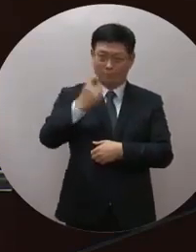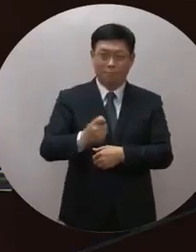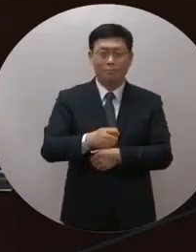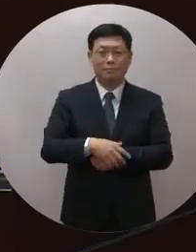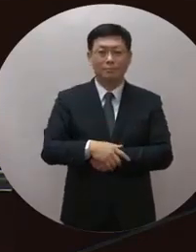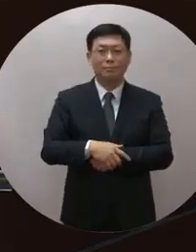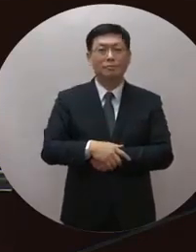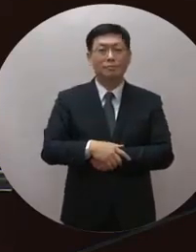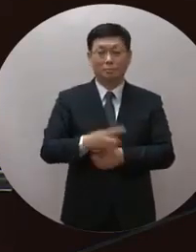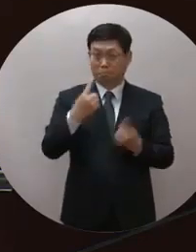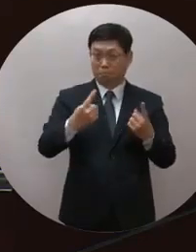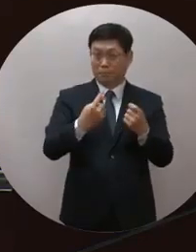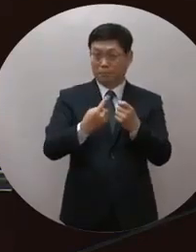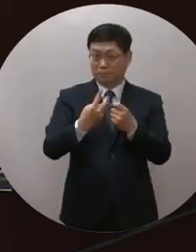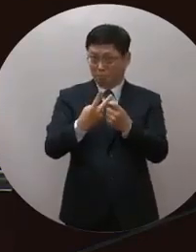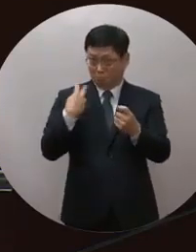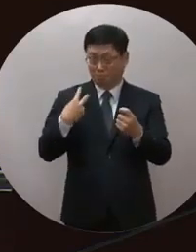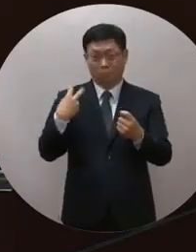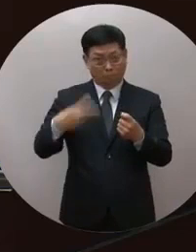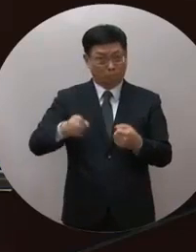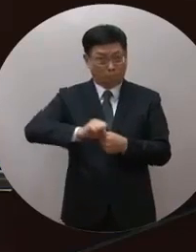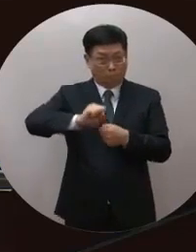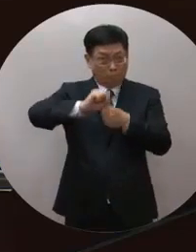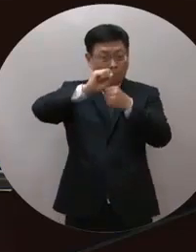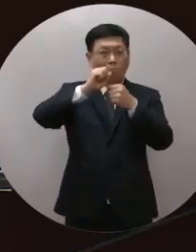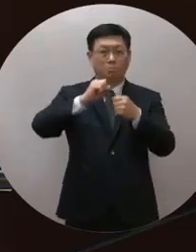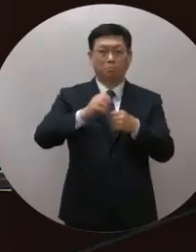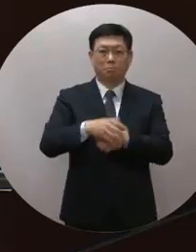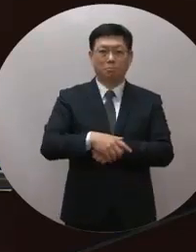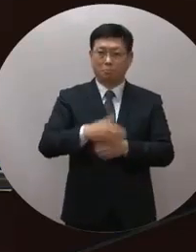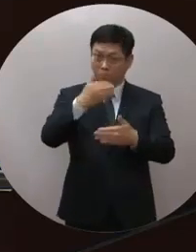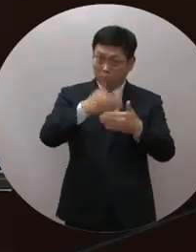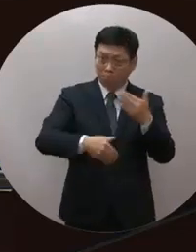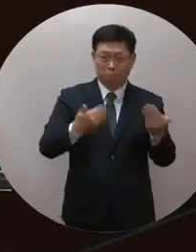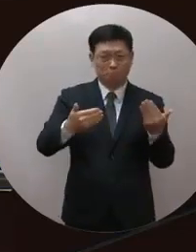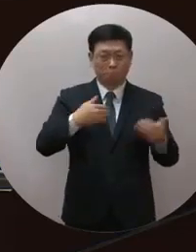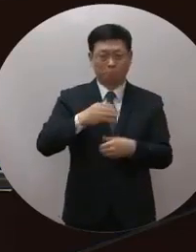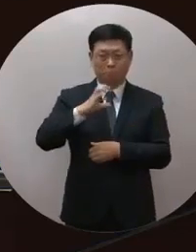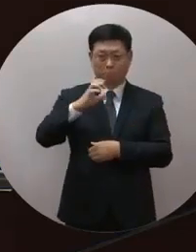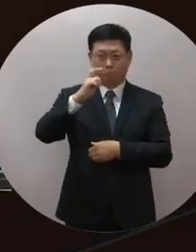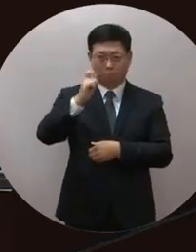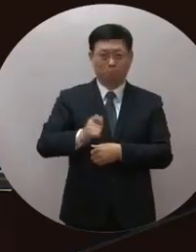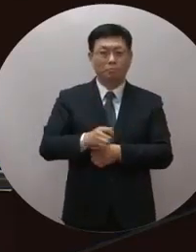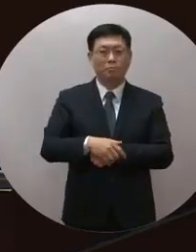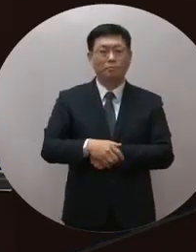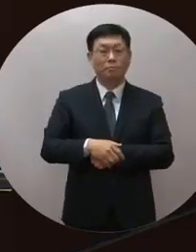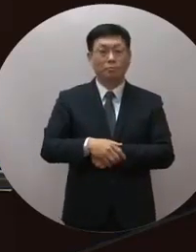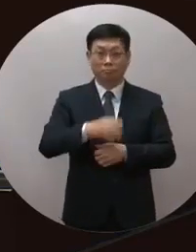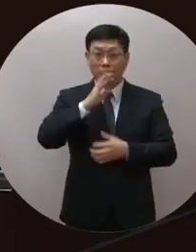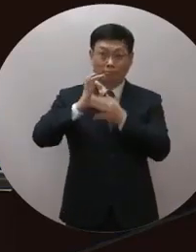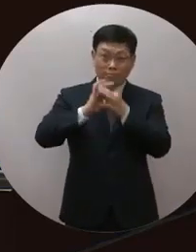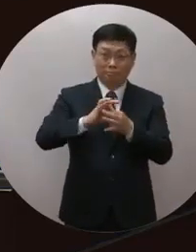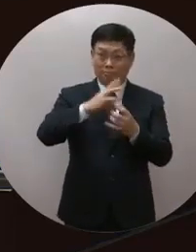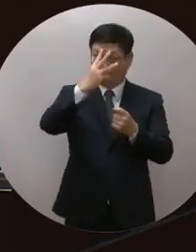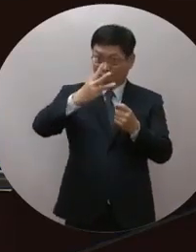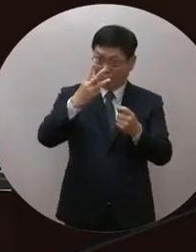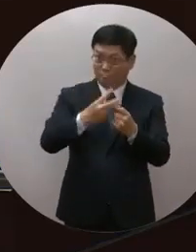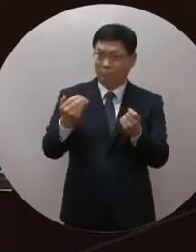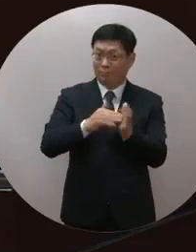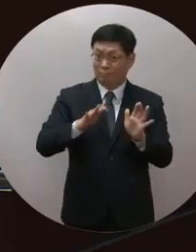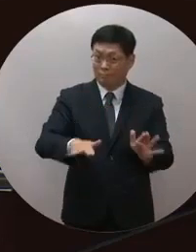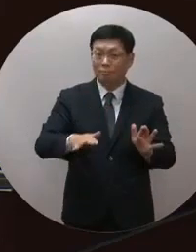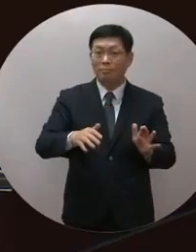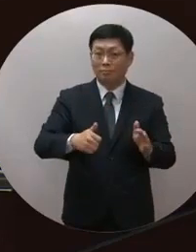1197亿元，较前年又增加税计剩余近90亿元， 是连续三年以